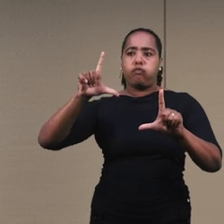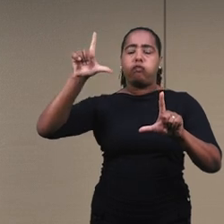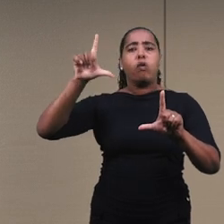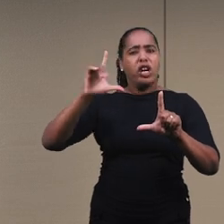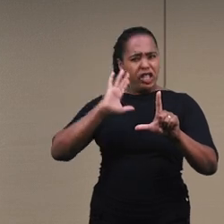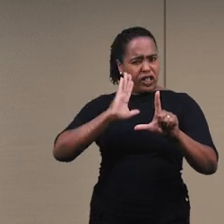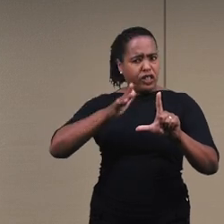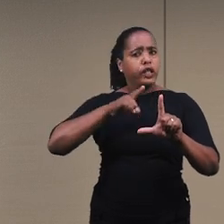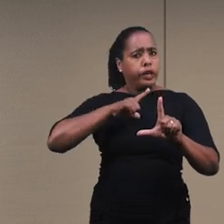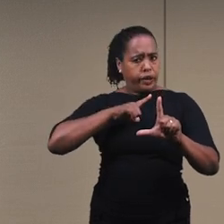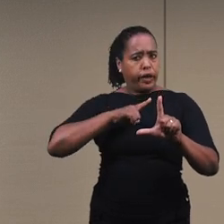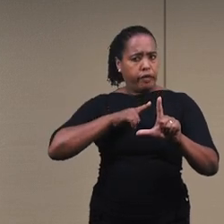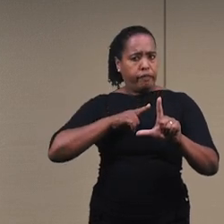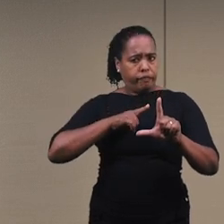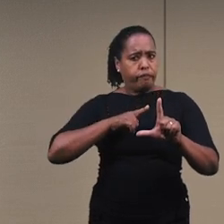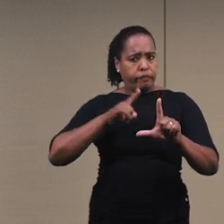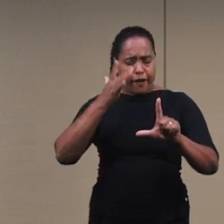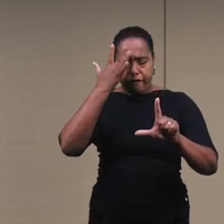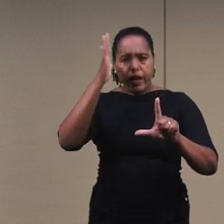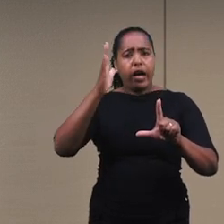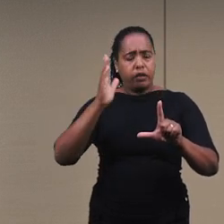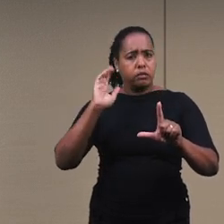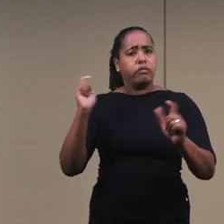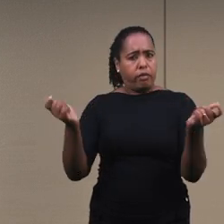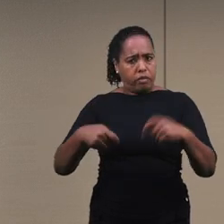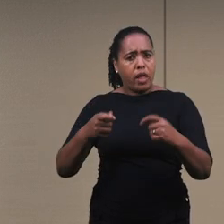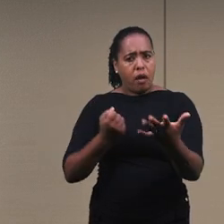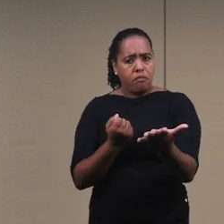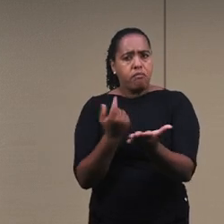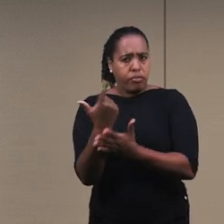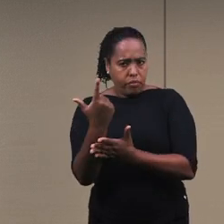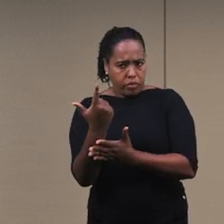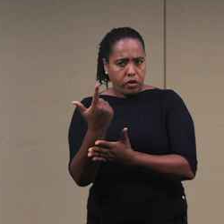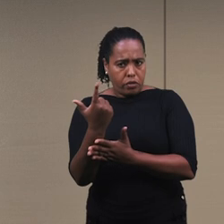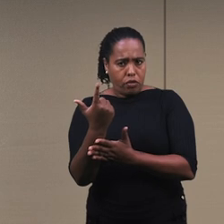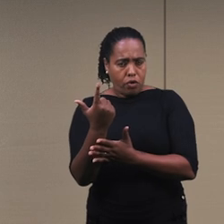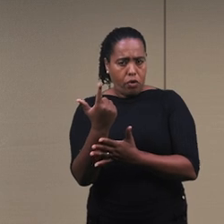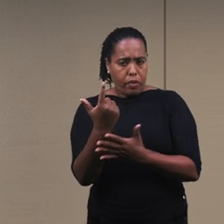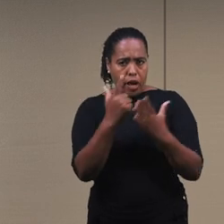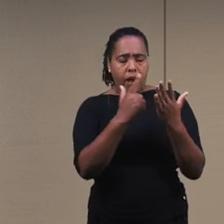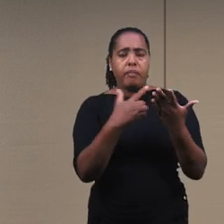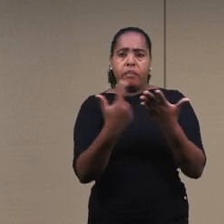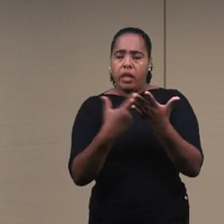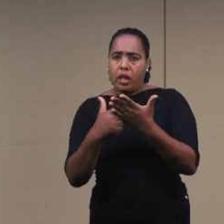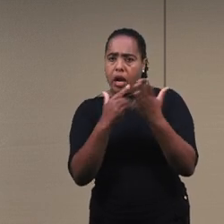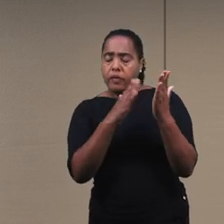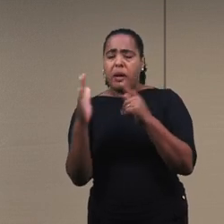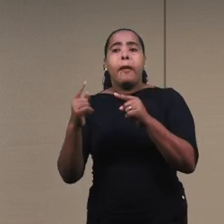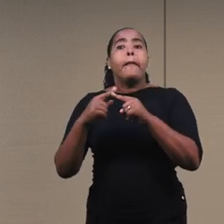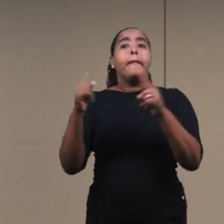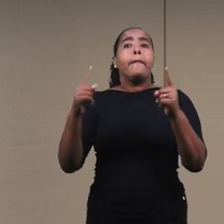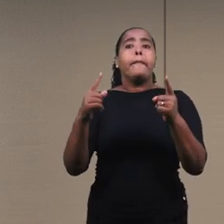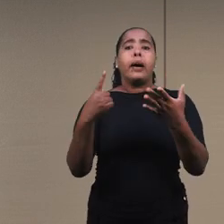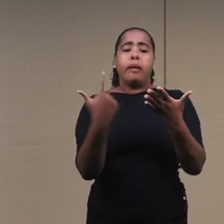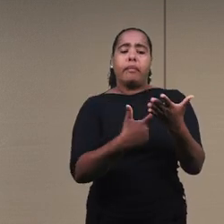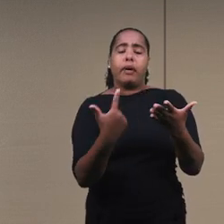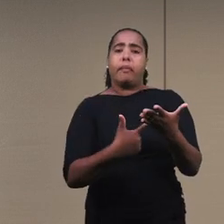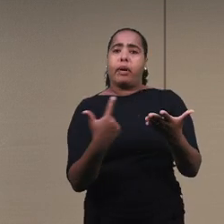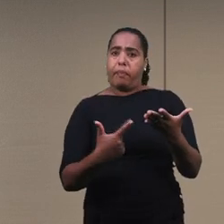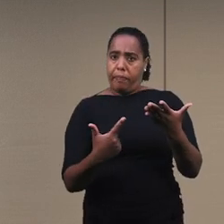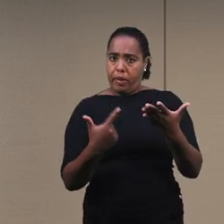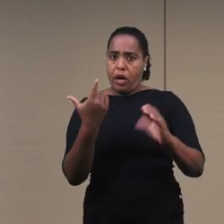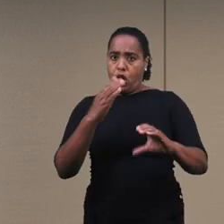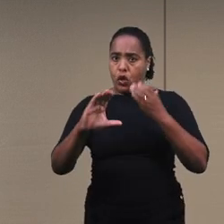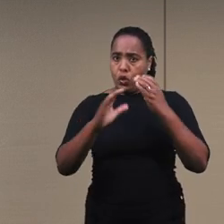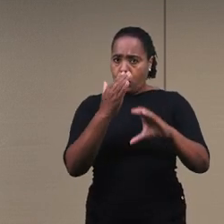outre grande, extra grande, cela vous pouvez acheter. Mais le cahier de chant, nous avons une